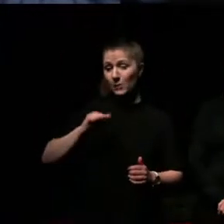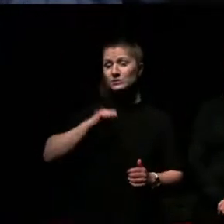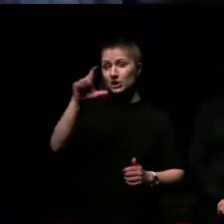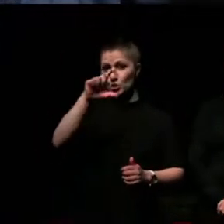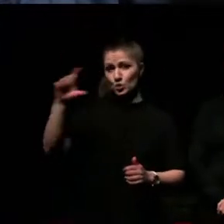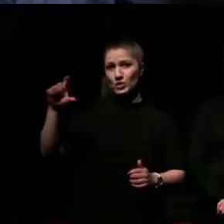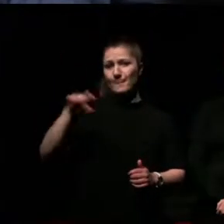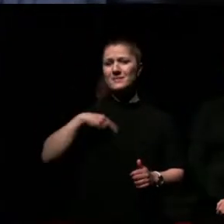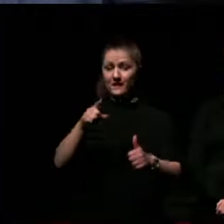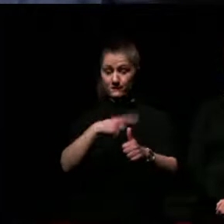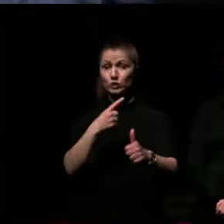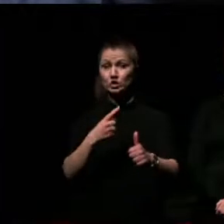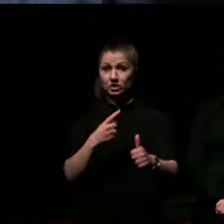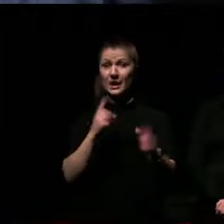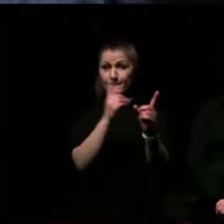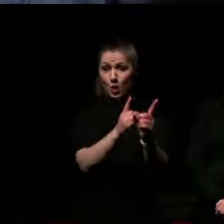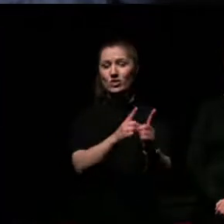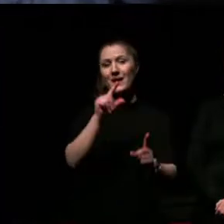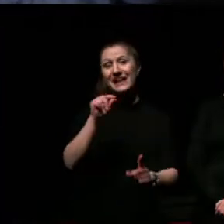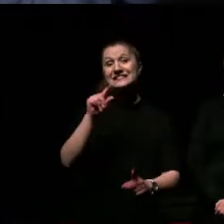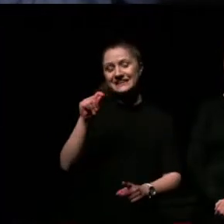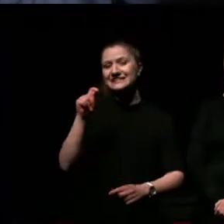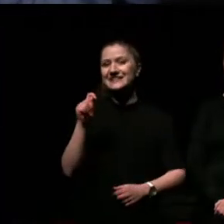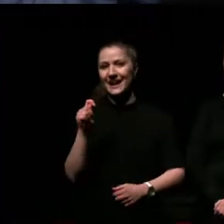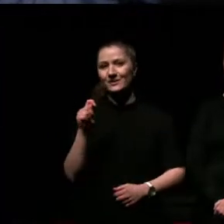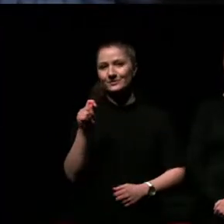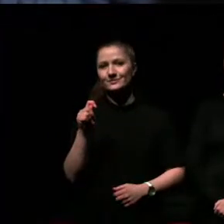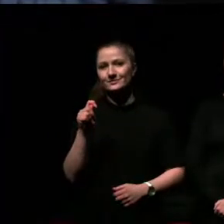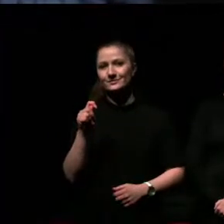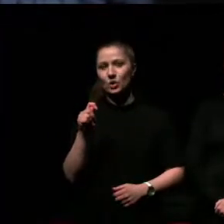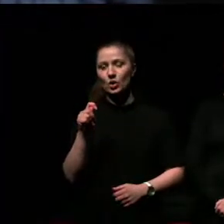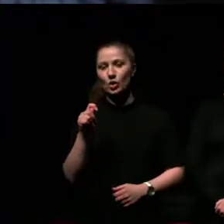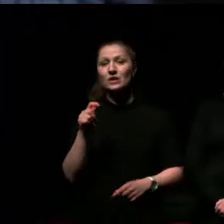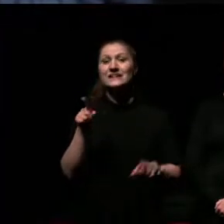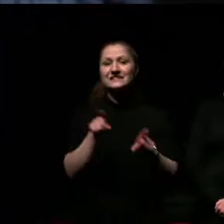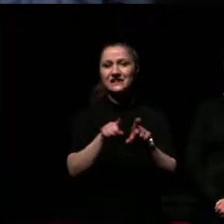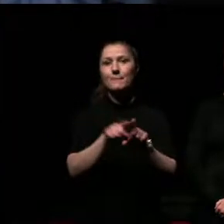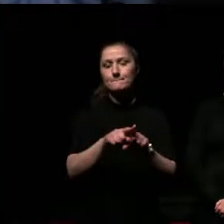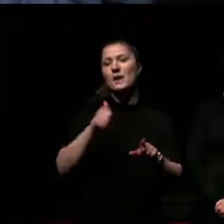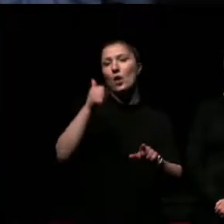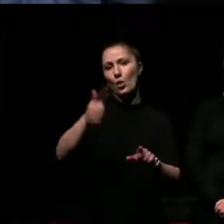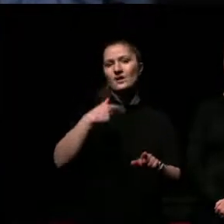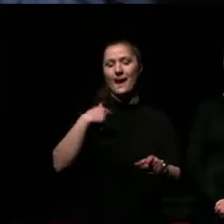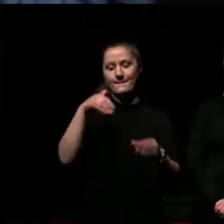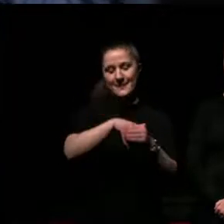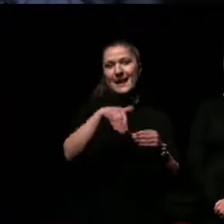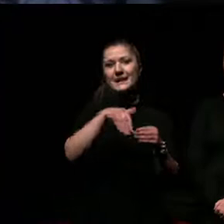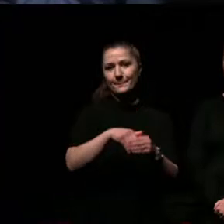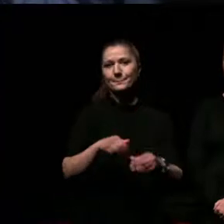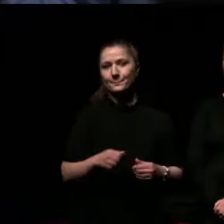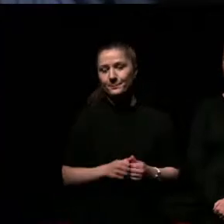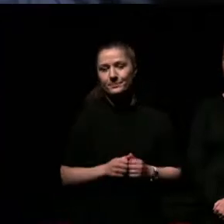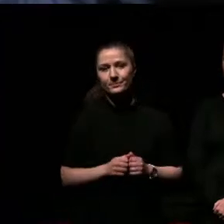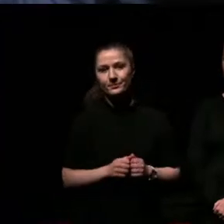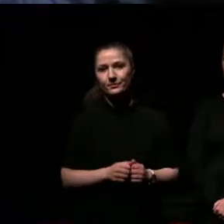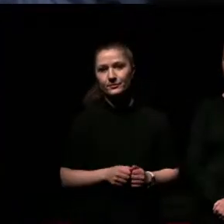mitt første møte med SST, og jeg ble medlem I organisasjonen senere samme år.